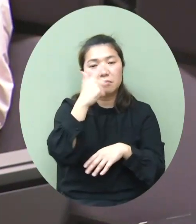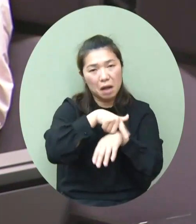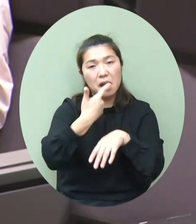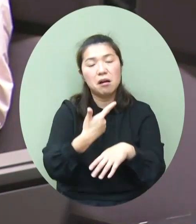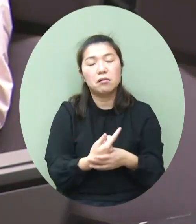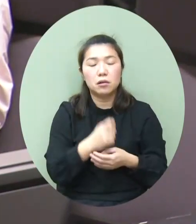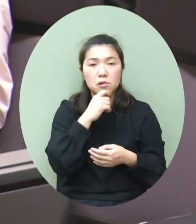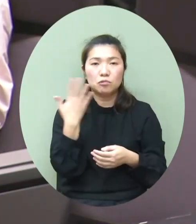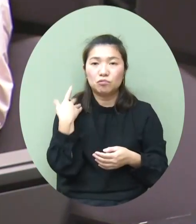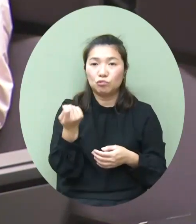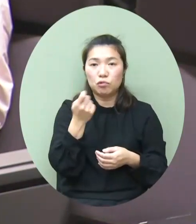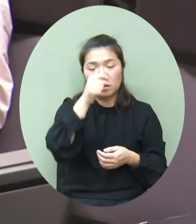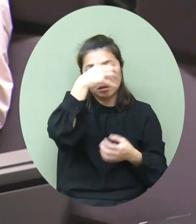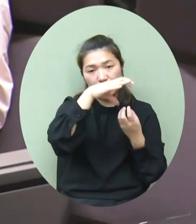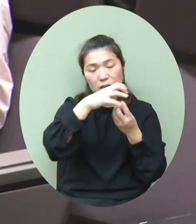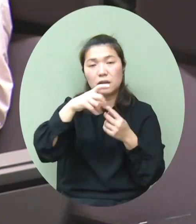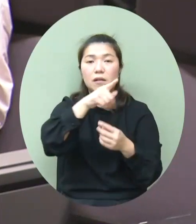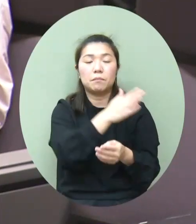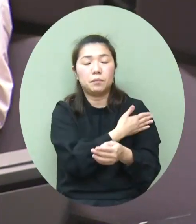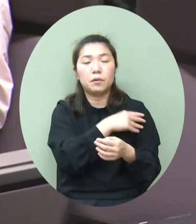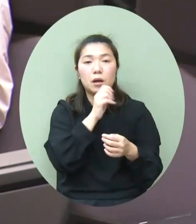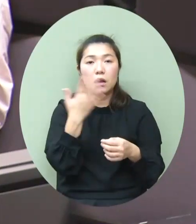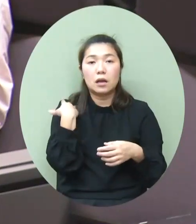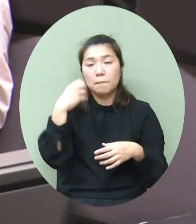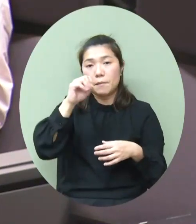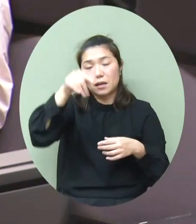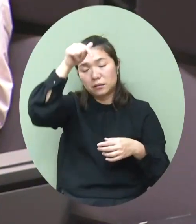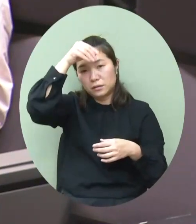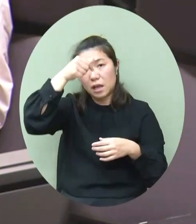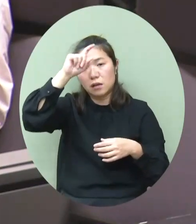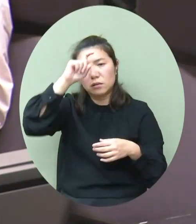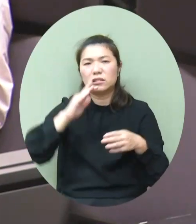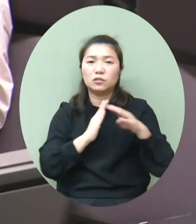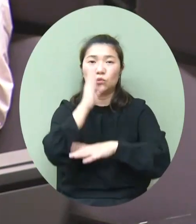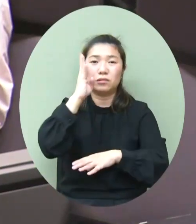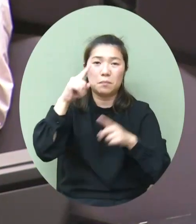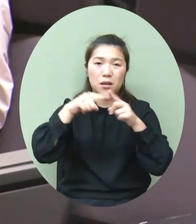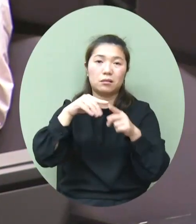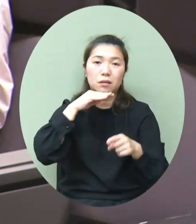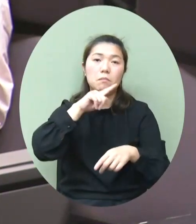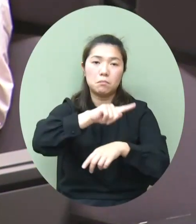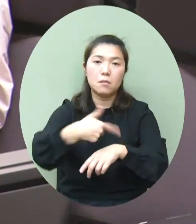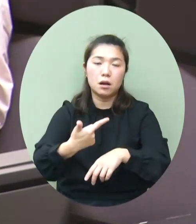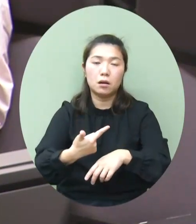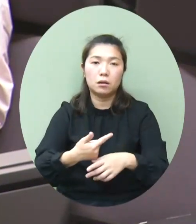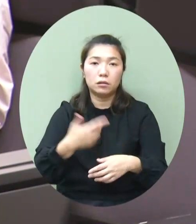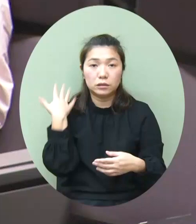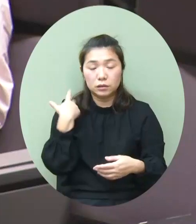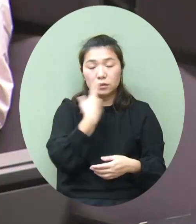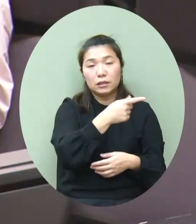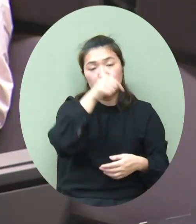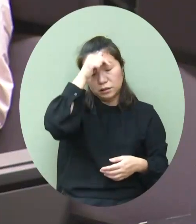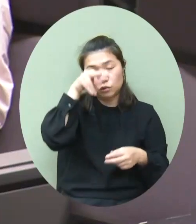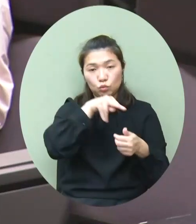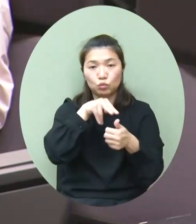80小时，但最近我们收到反映，在伊利沙伯医院有超过400人等候超